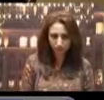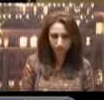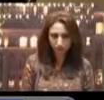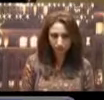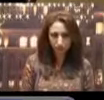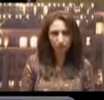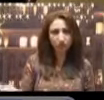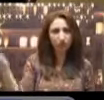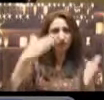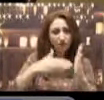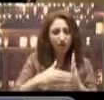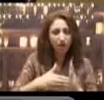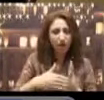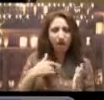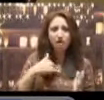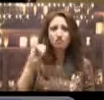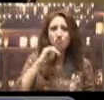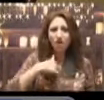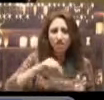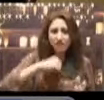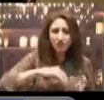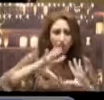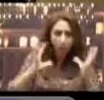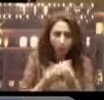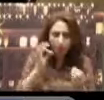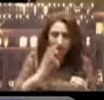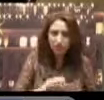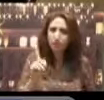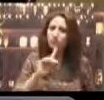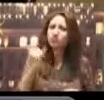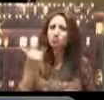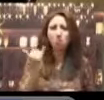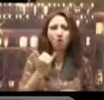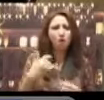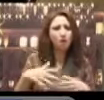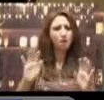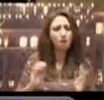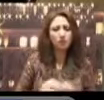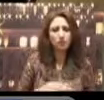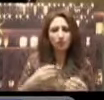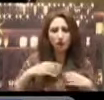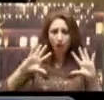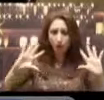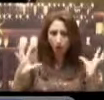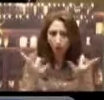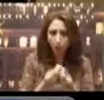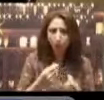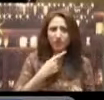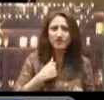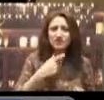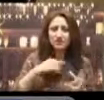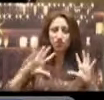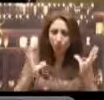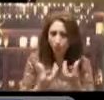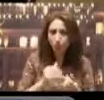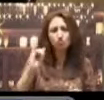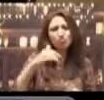ليس كل ما يتمناه المرء يدركه، صح كده؟ يعني مش هينفع نعمل كل حاجة احنا عايزينها بالشكل اللي احنا عايزينه، واحنا في